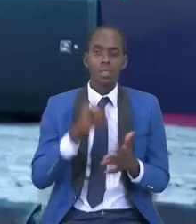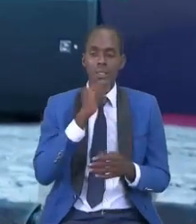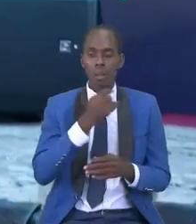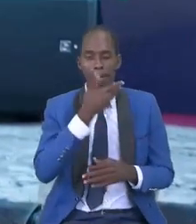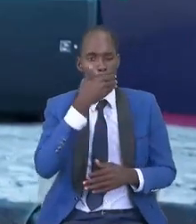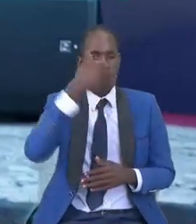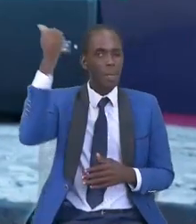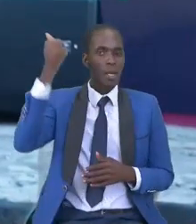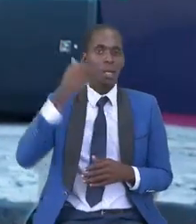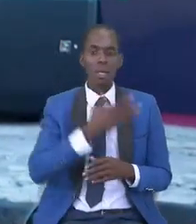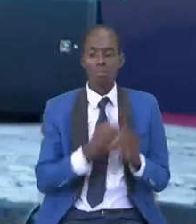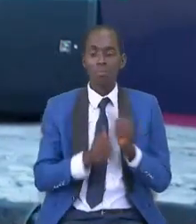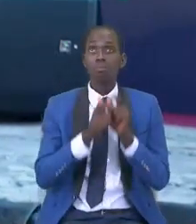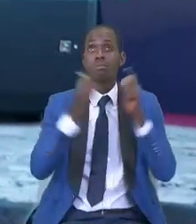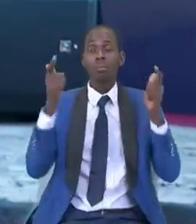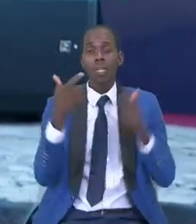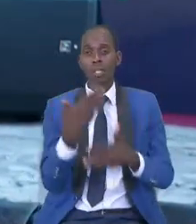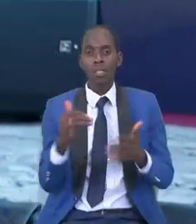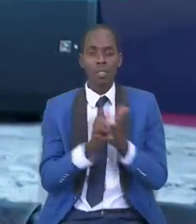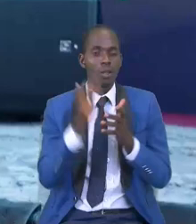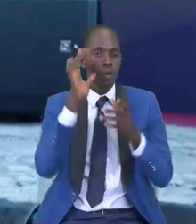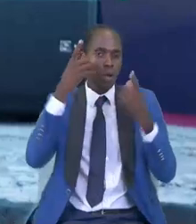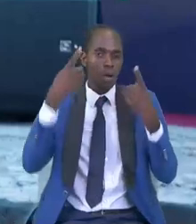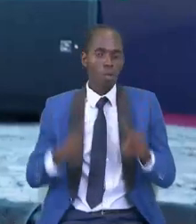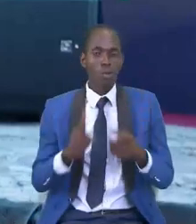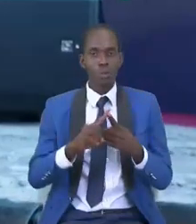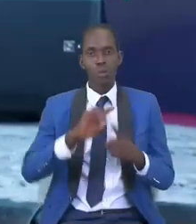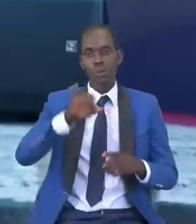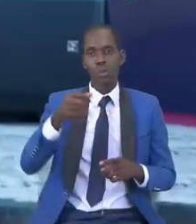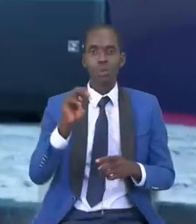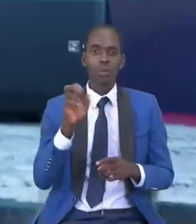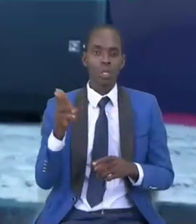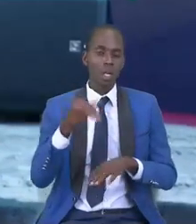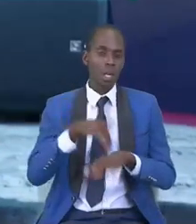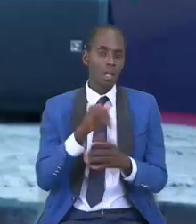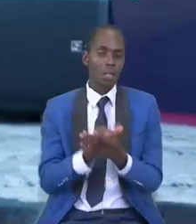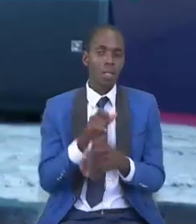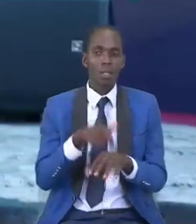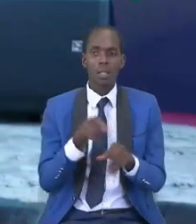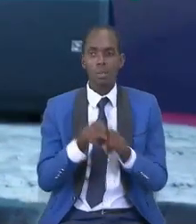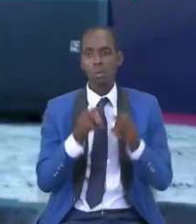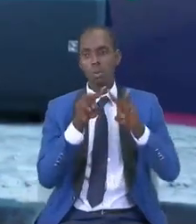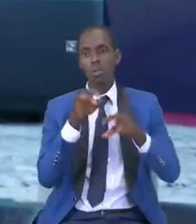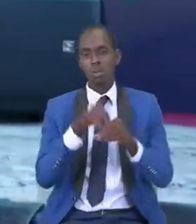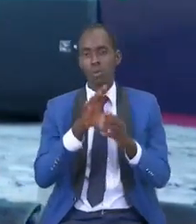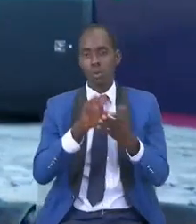c'était le meilleur et le plus grand qui pourrait arriver à Jonas en ce moment. Comme vous regardez dans votre